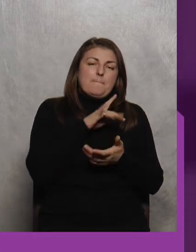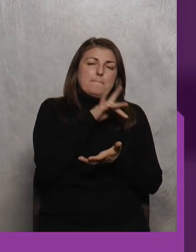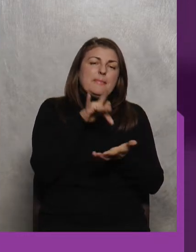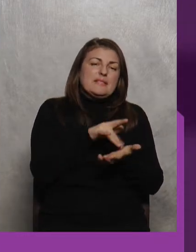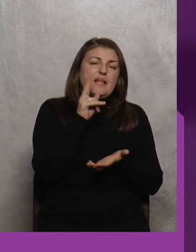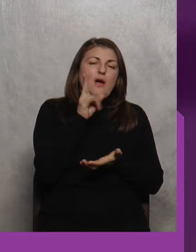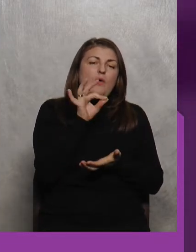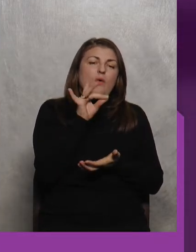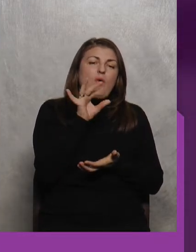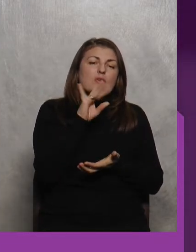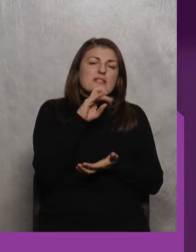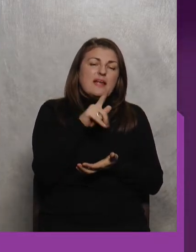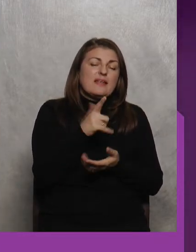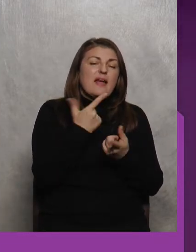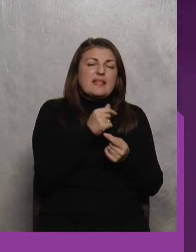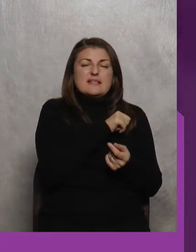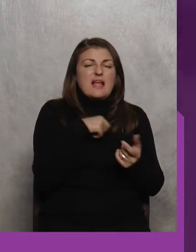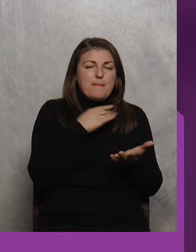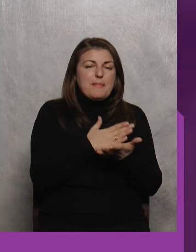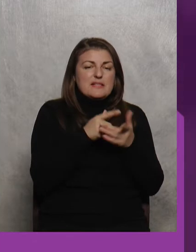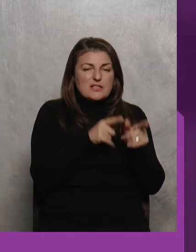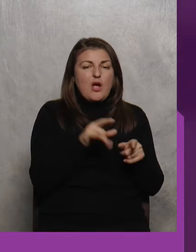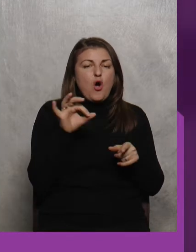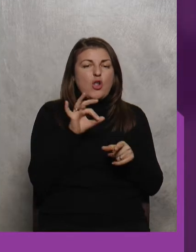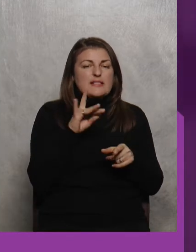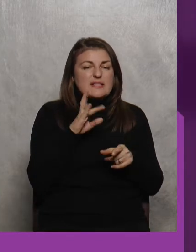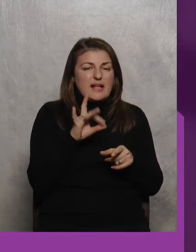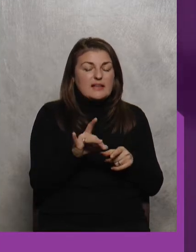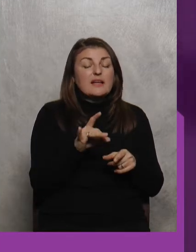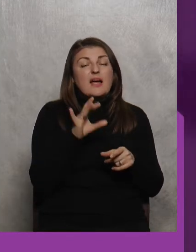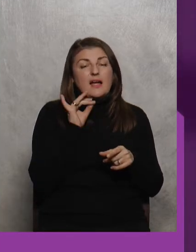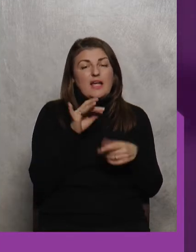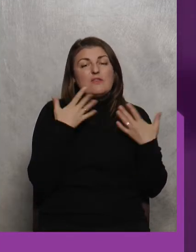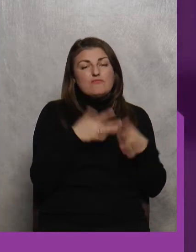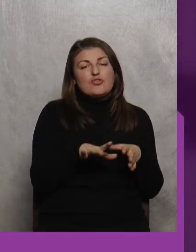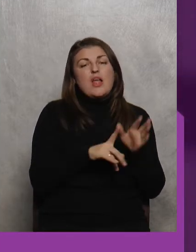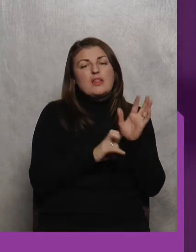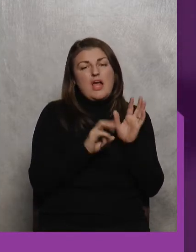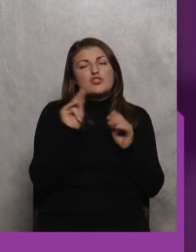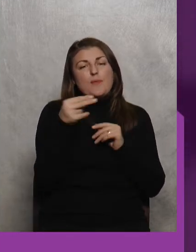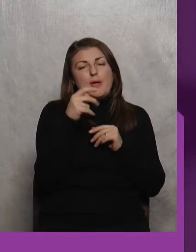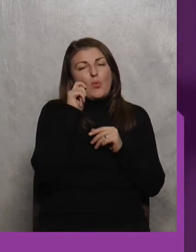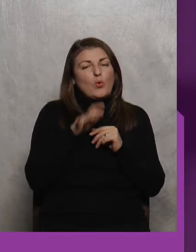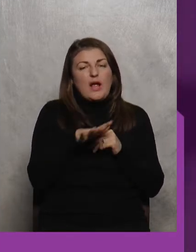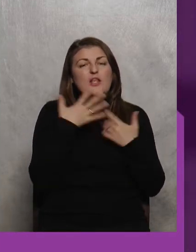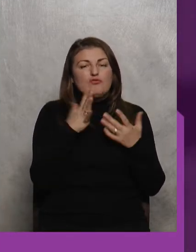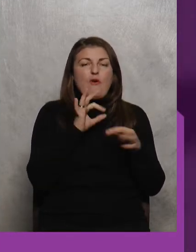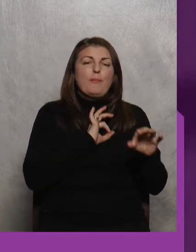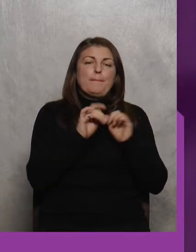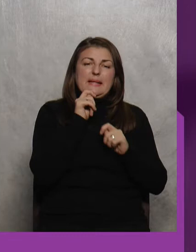міста Коростеня, де сам мешкає Олександр, і вже на чемпіонатах України, вже в